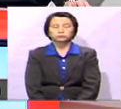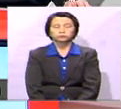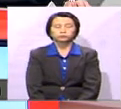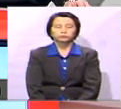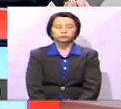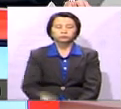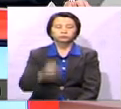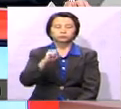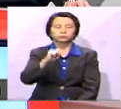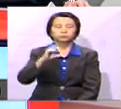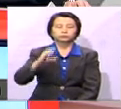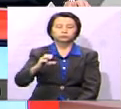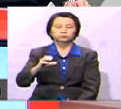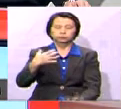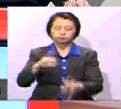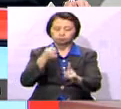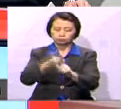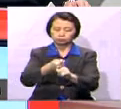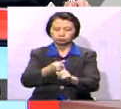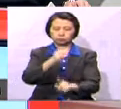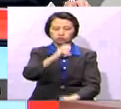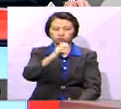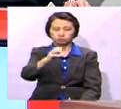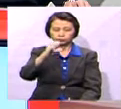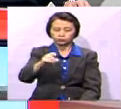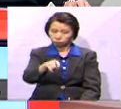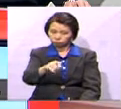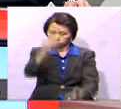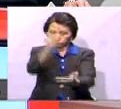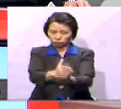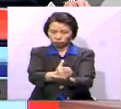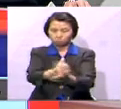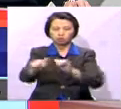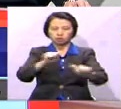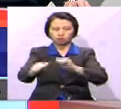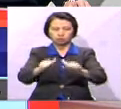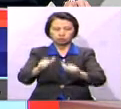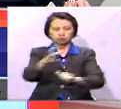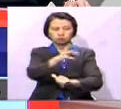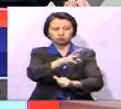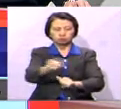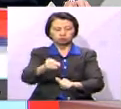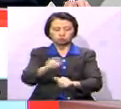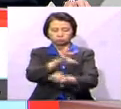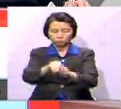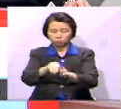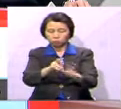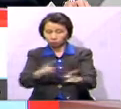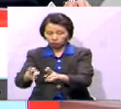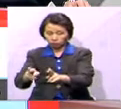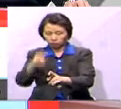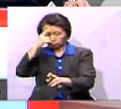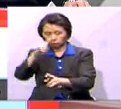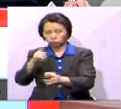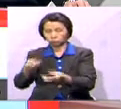Suruhanjaya Security Malaysia SC telah mengarahkan CopyCash Foundation menghentikan semua aktivitinya serta merta termasuk rancangan untuk